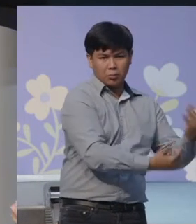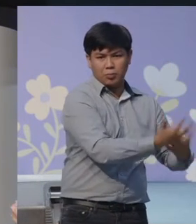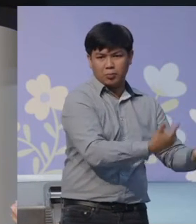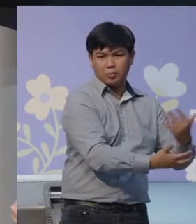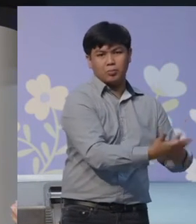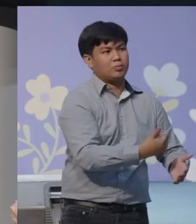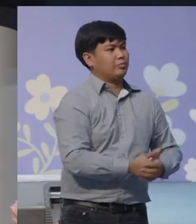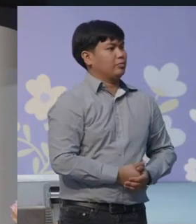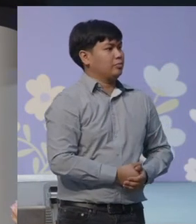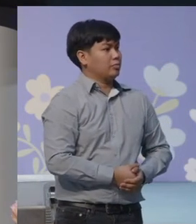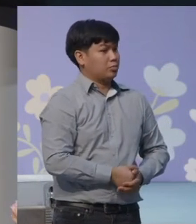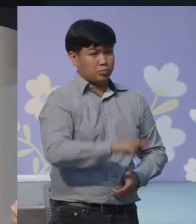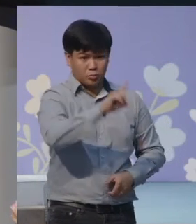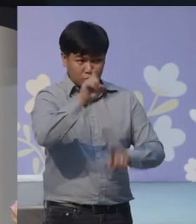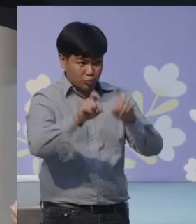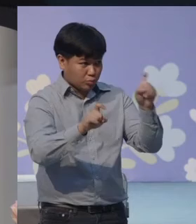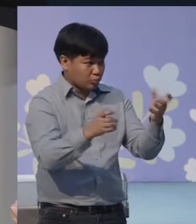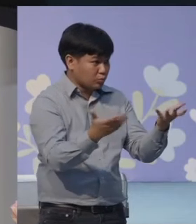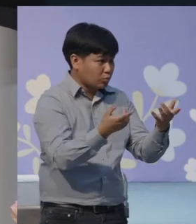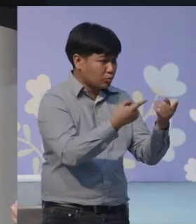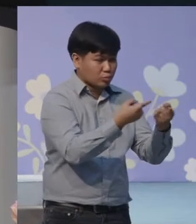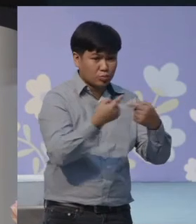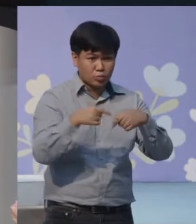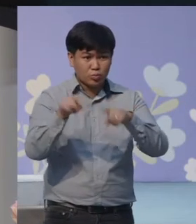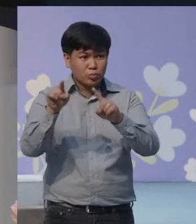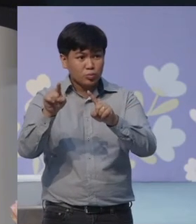sa pupunta sa impyerno.